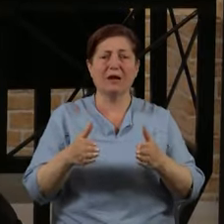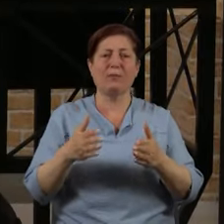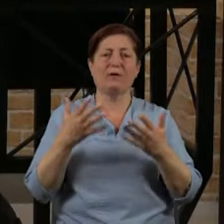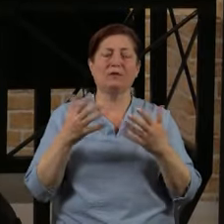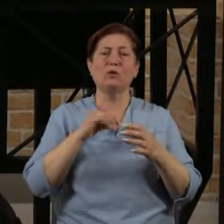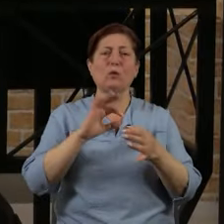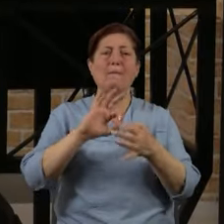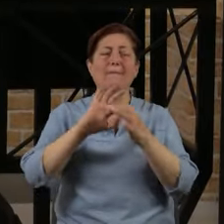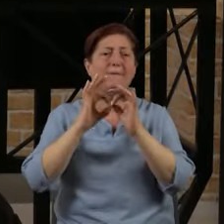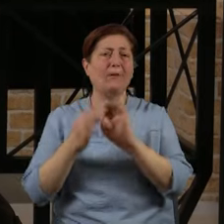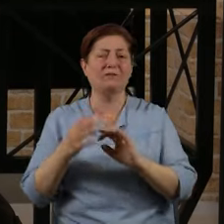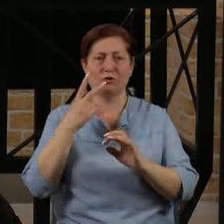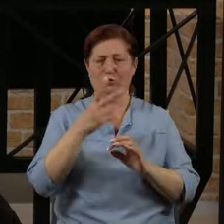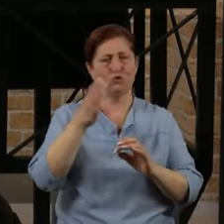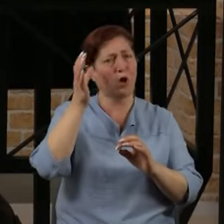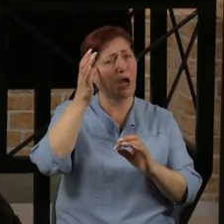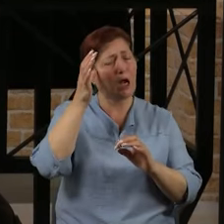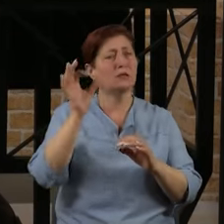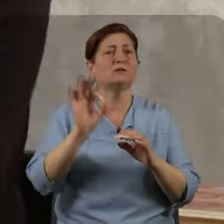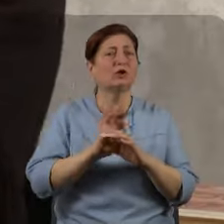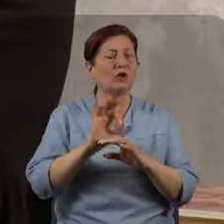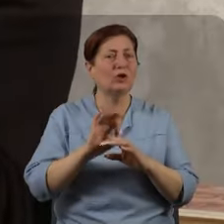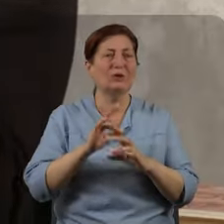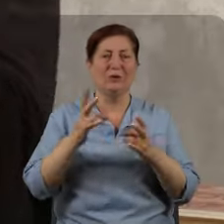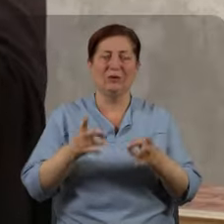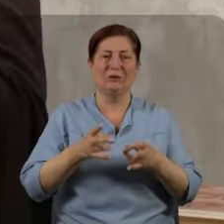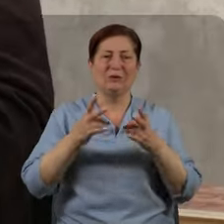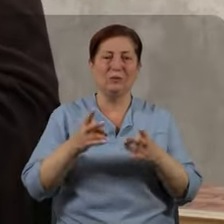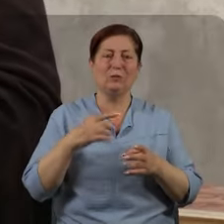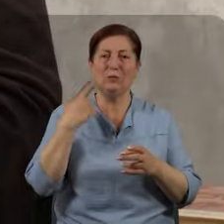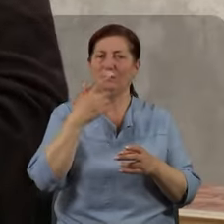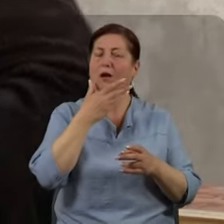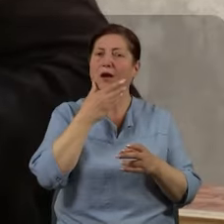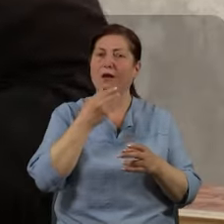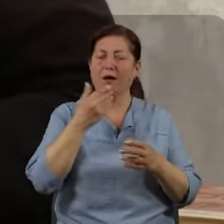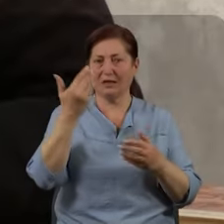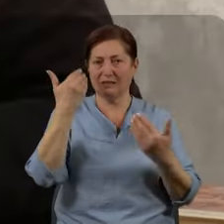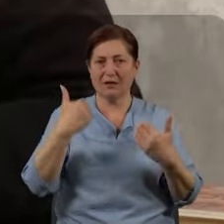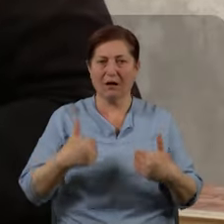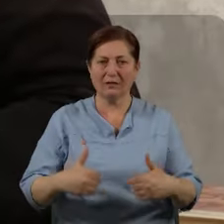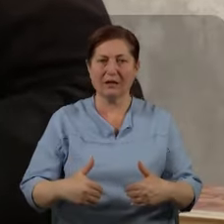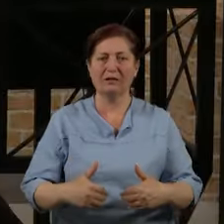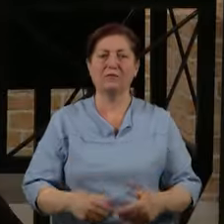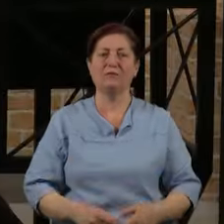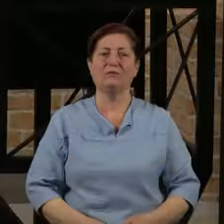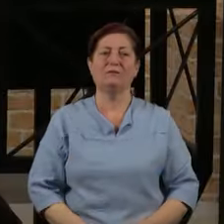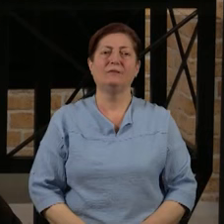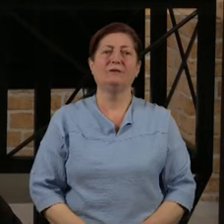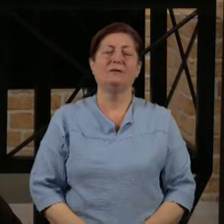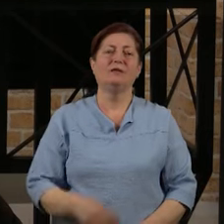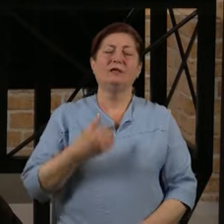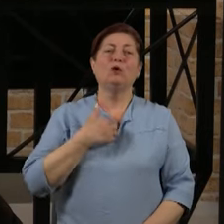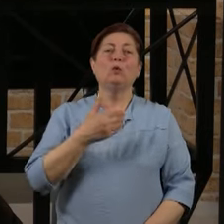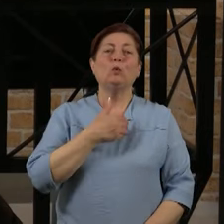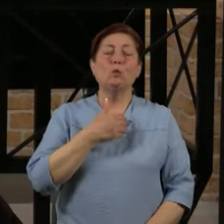արտաքին մանրամասներով տեսնում ենք, որ խելացի կիներ, նրբազգաց կիներ, գեղեցիկ արտաքին ուներ, որտեղ է տեսնում։ Դրան գամ, աստիճանաբար ուզում եմ դրան գամ եւ